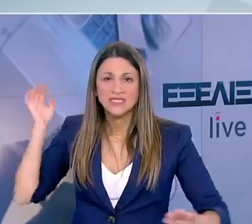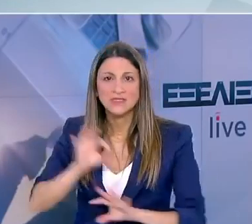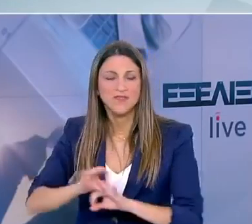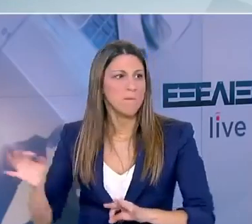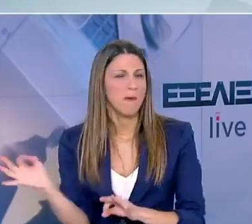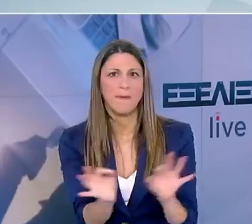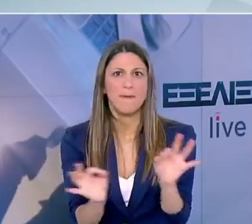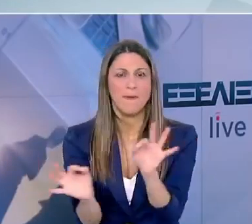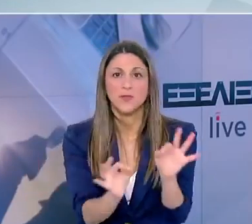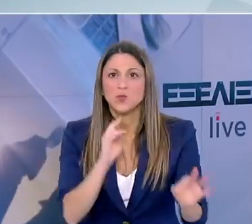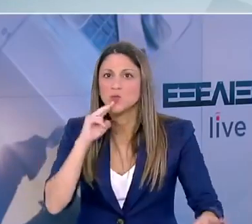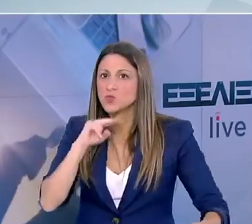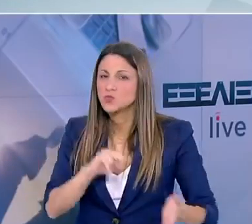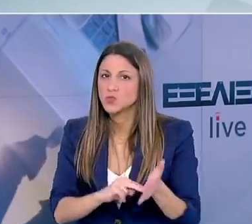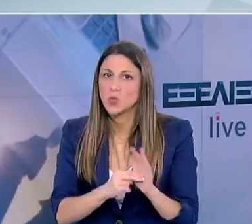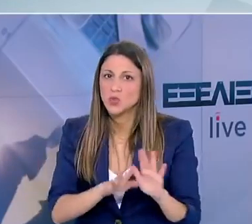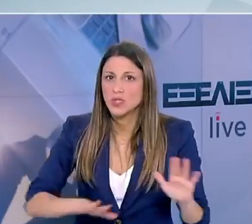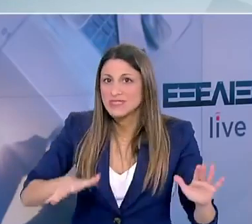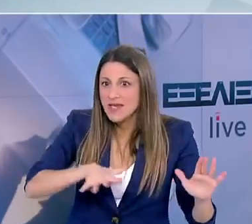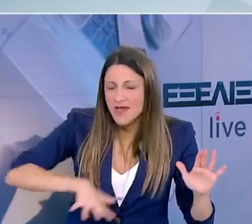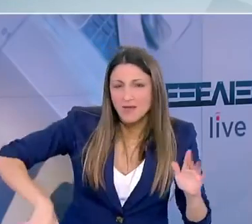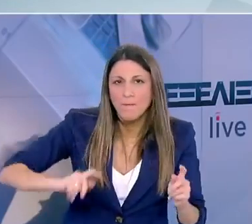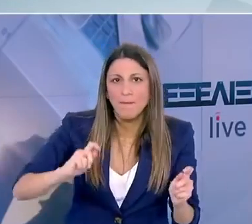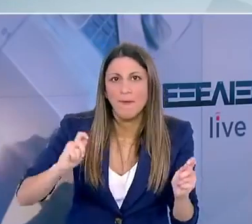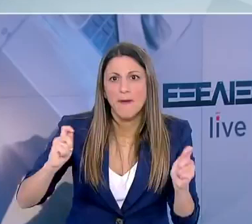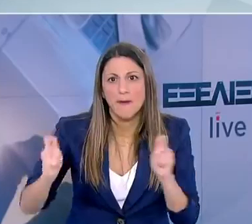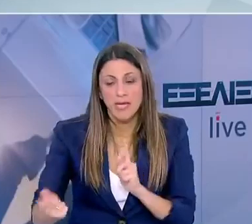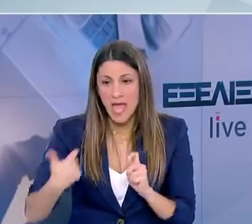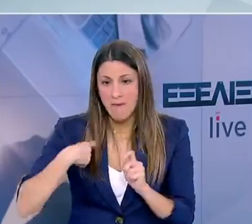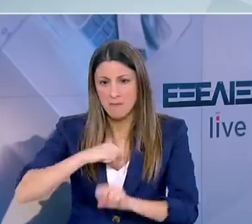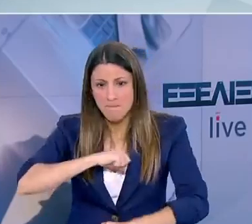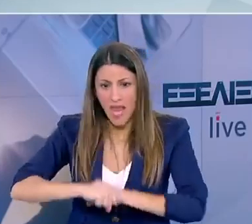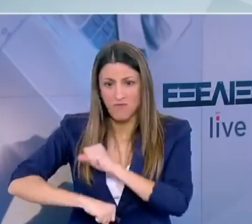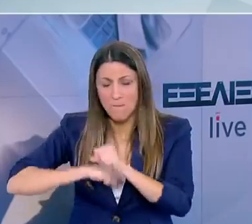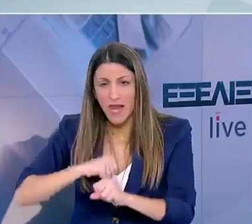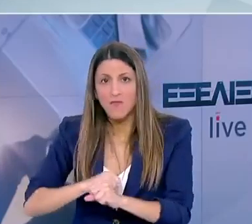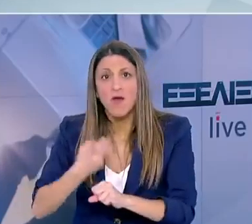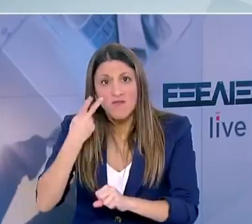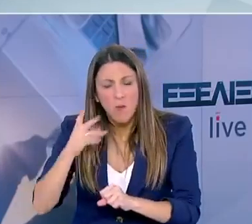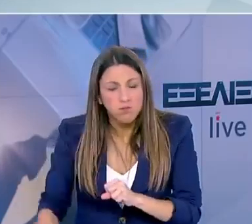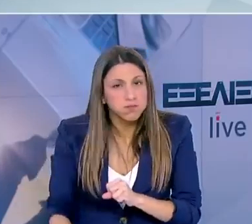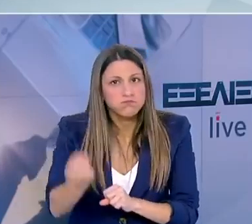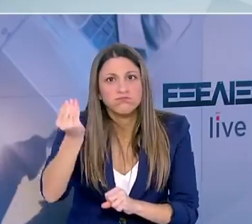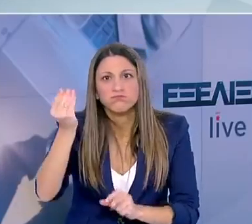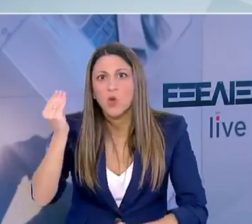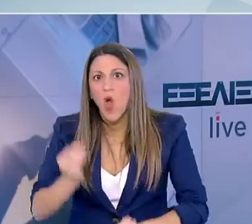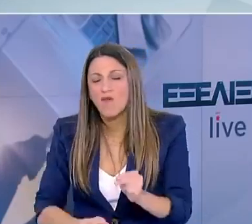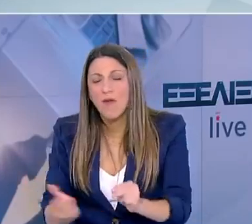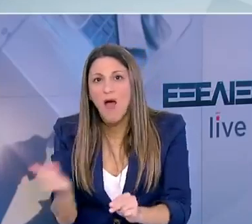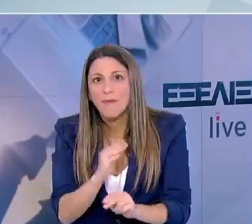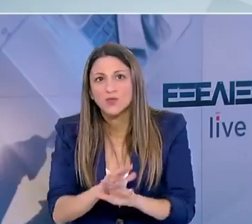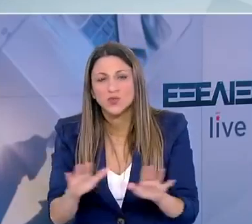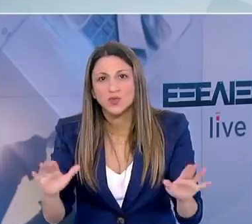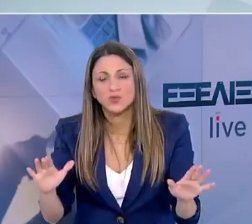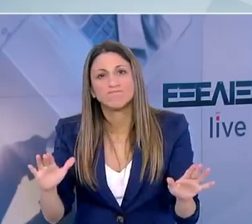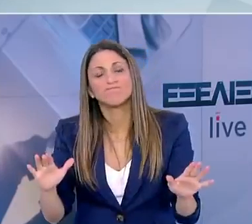δημιουργήσουν ανεξέλεγκτες καταστάσεις και να οδηγηθούμε εκεί που με τόση μεγάλη προσπάθεια έχουμε αποφύγει όλο αυτό τον καιρό. Συνεχίζουμε